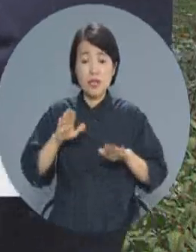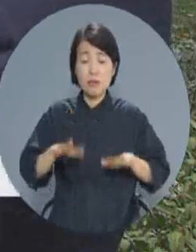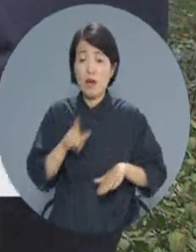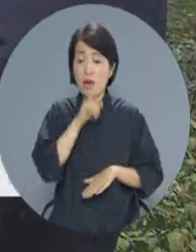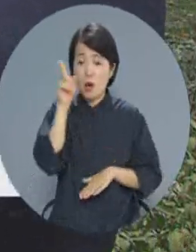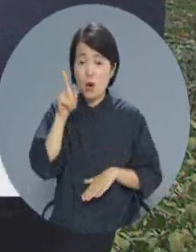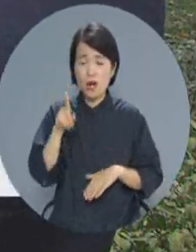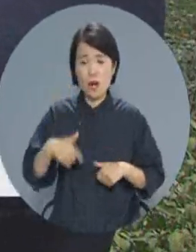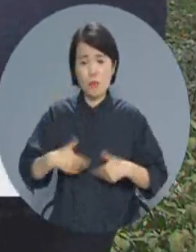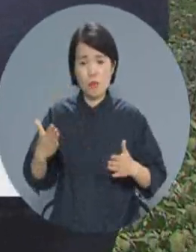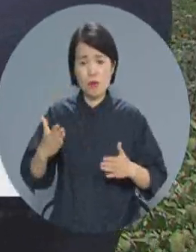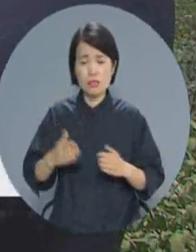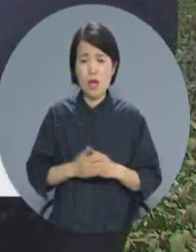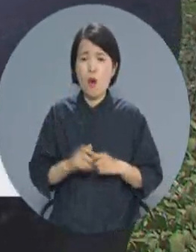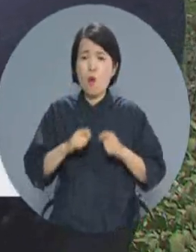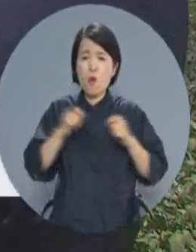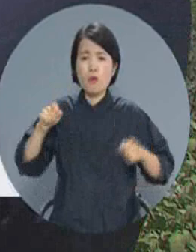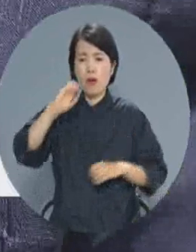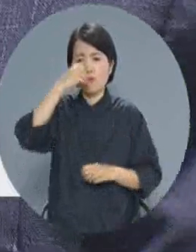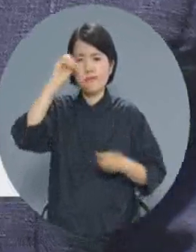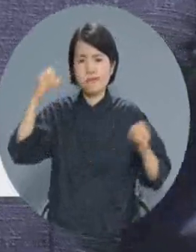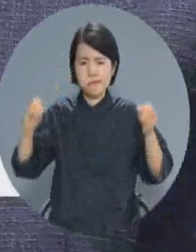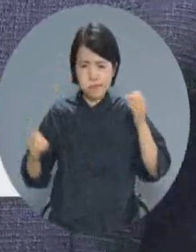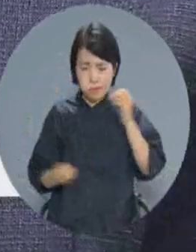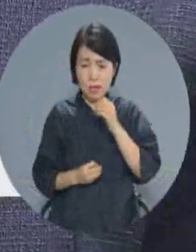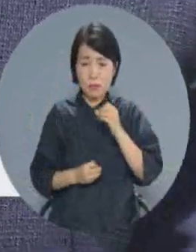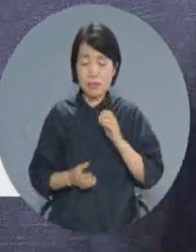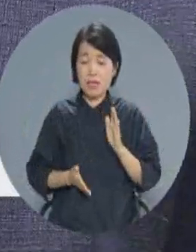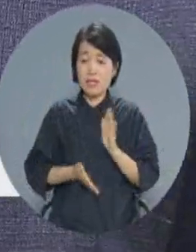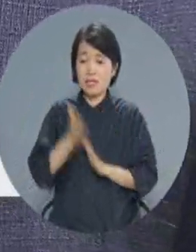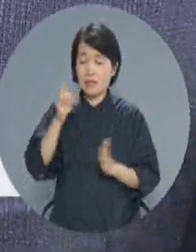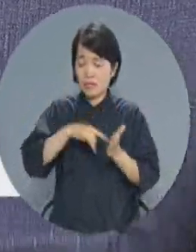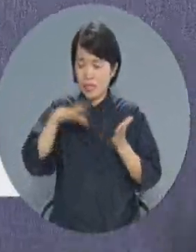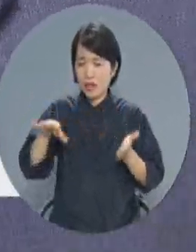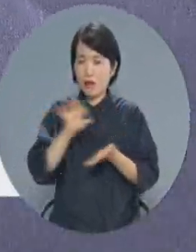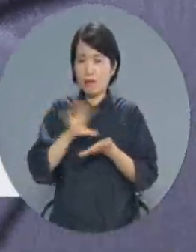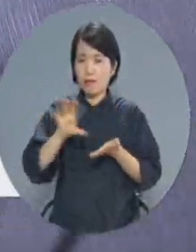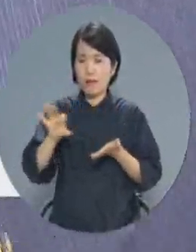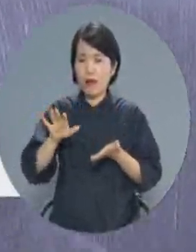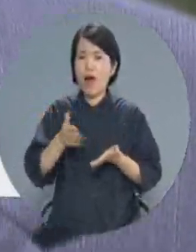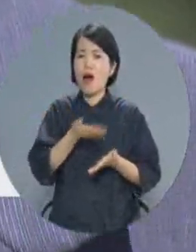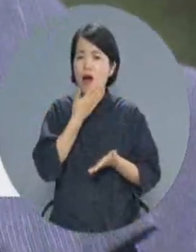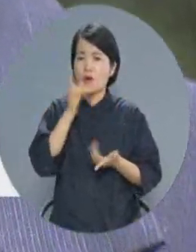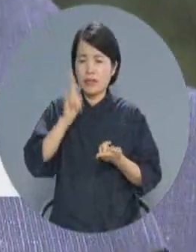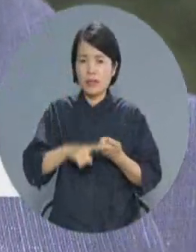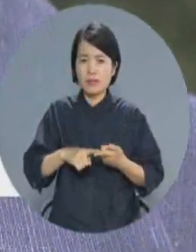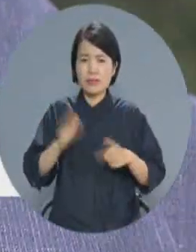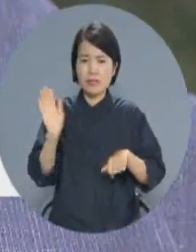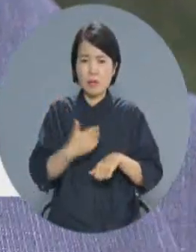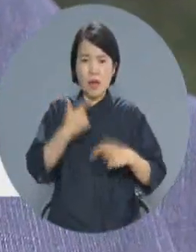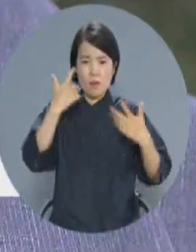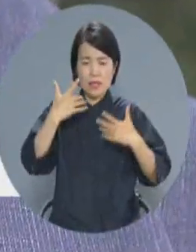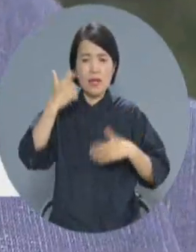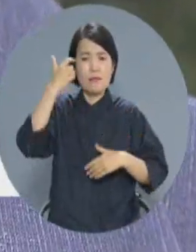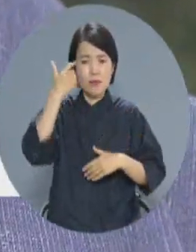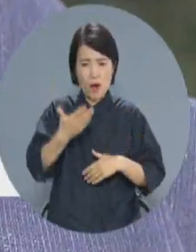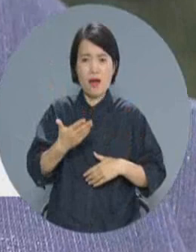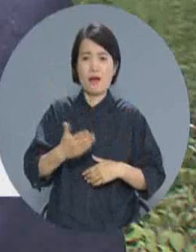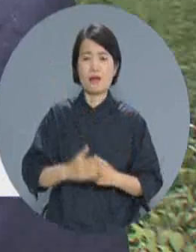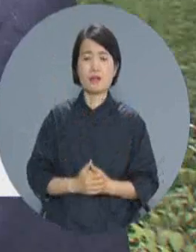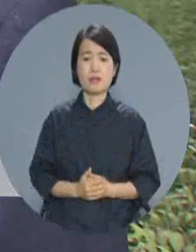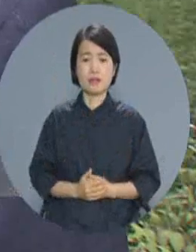소송이 필요 이상으로 장기간 이어지면서 시민 혈세를 낭비한 데 대한 책임 소재를 명확히 물어야 할 것이라는